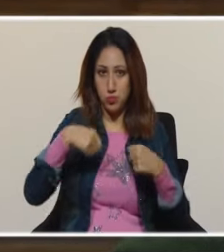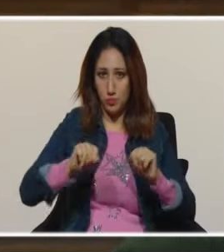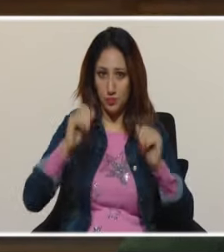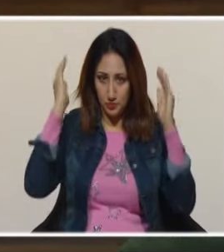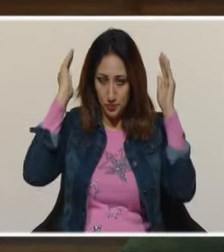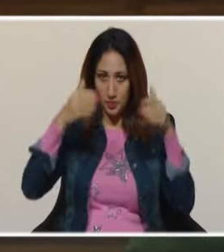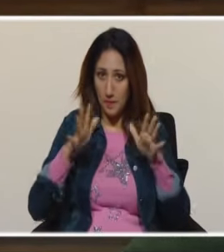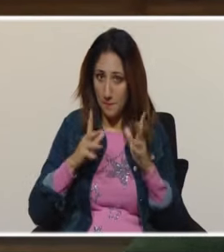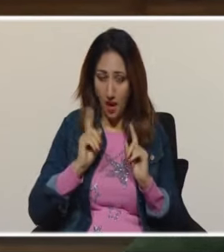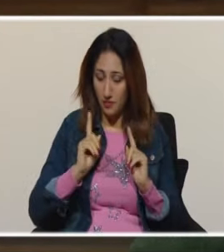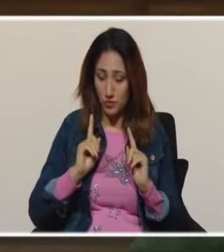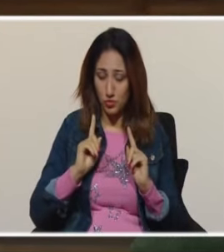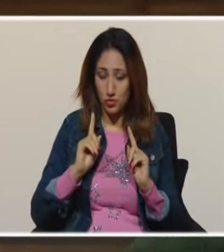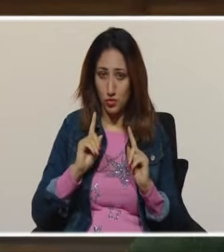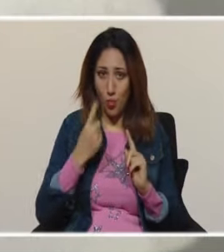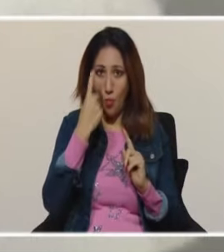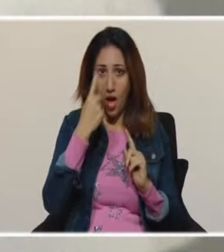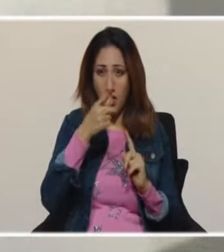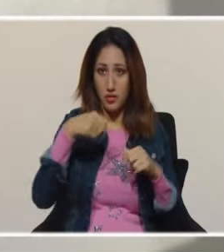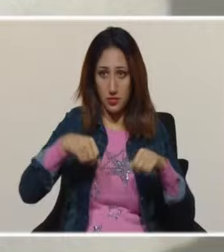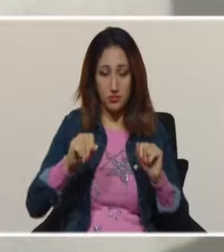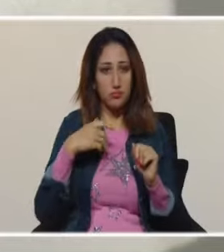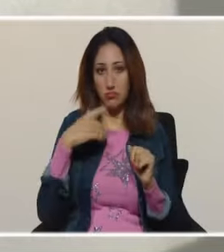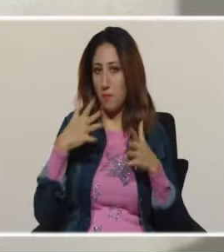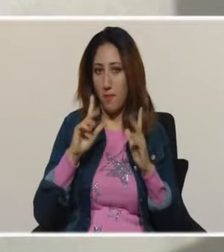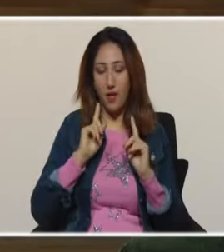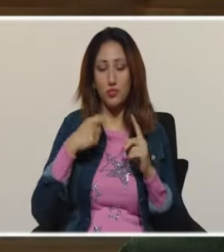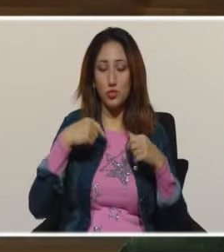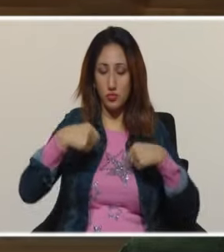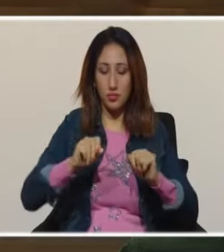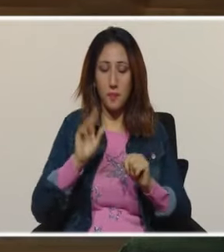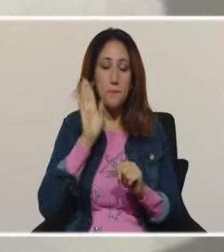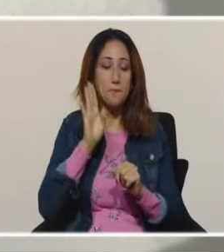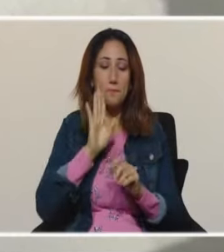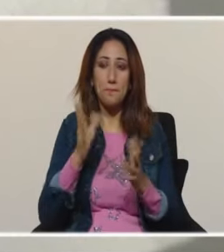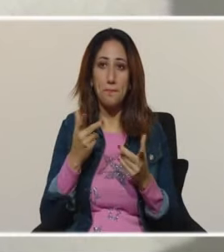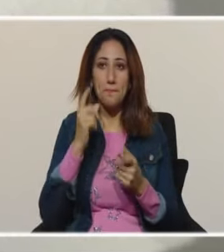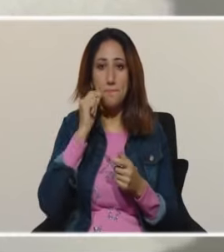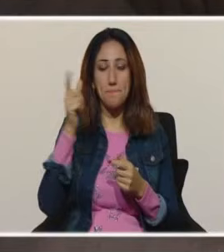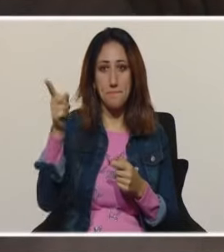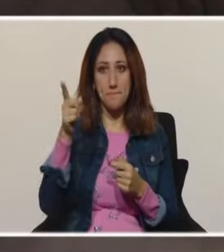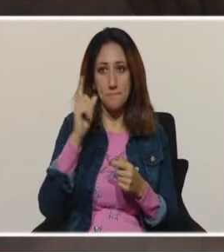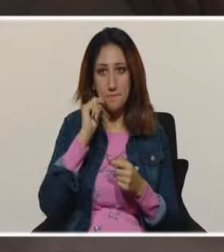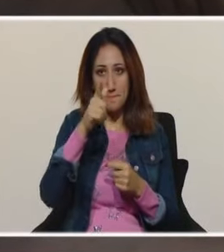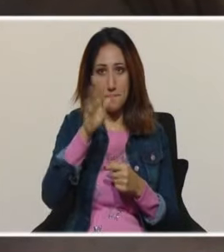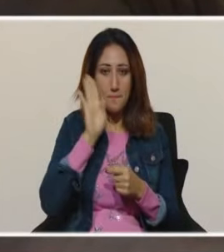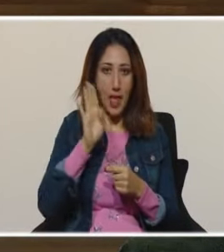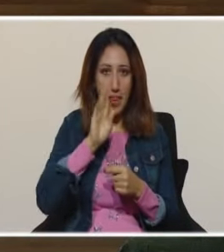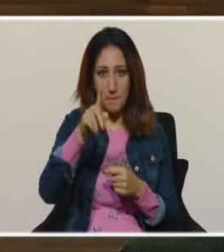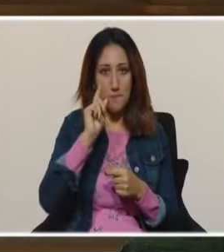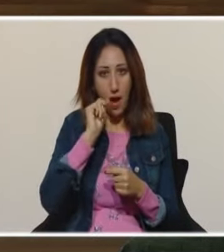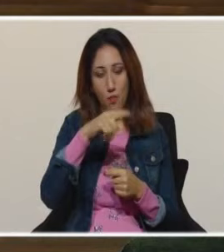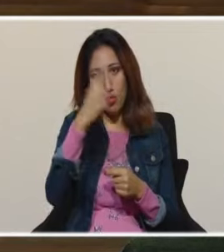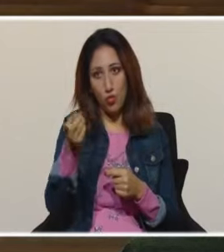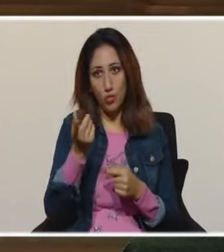يعني ما خفتيش تسوقي التوك توك لوحدك؟ لا. مين اللي علمك سواقته؟ بابا. انت اللي علمتها؟